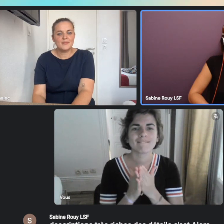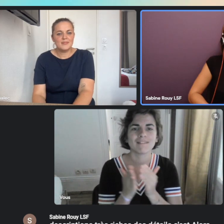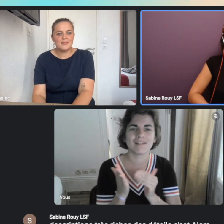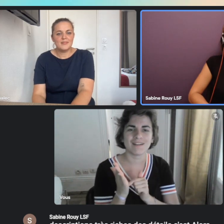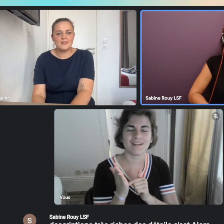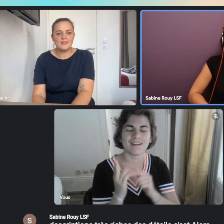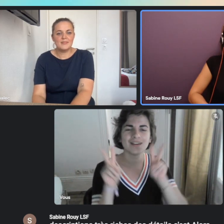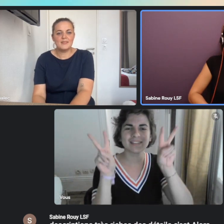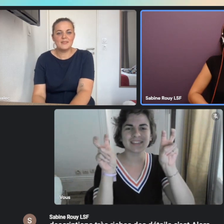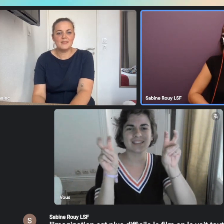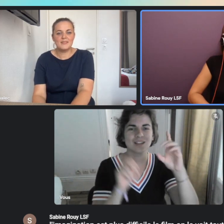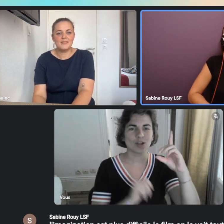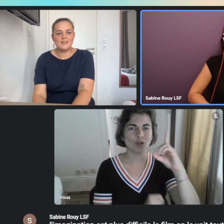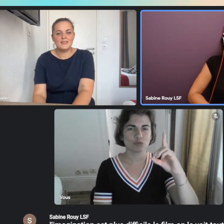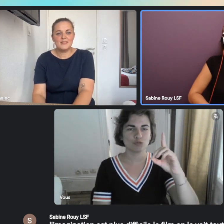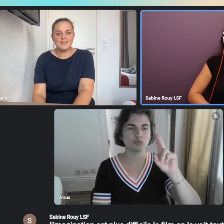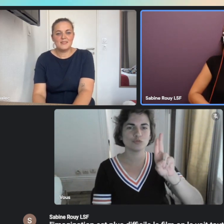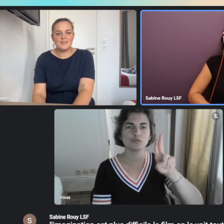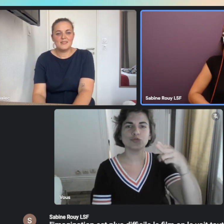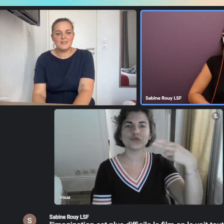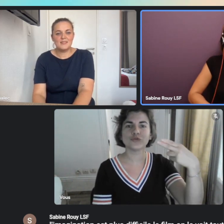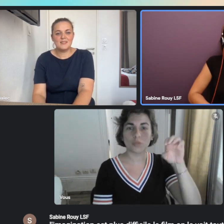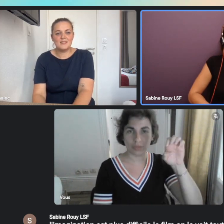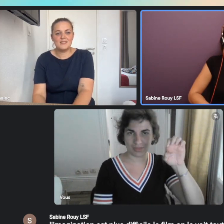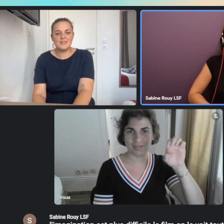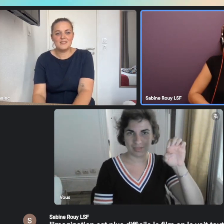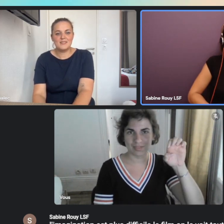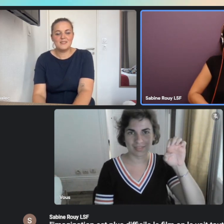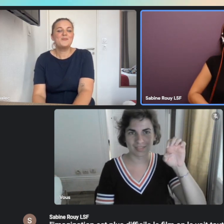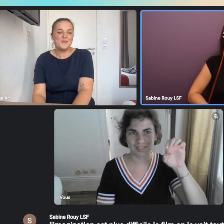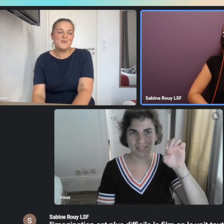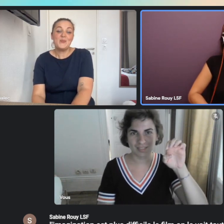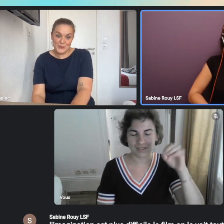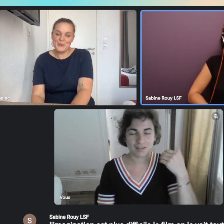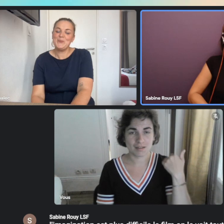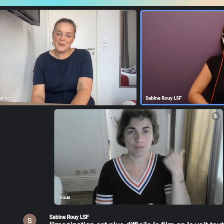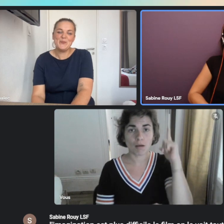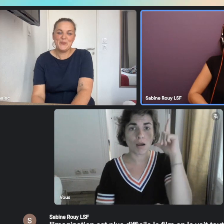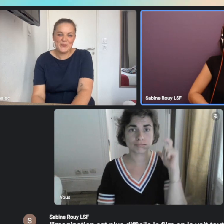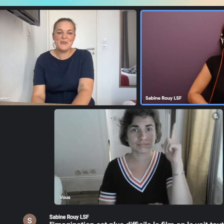y a pas très longtemps, il y avait un livre, le titre c'était Dune.